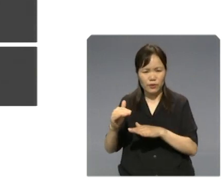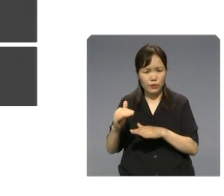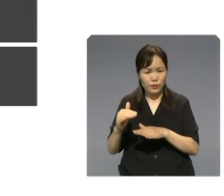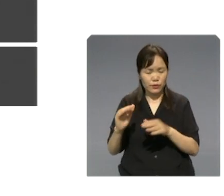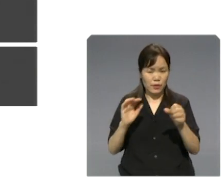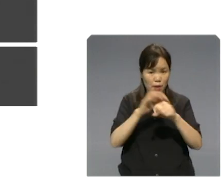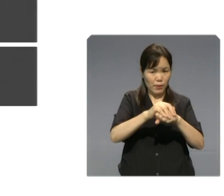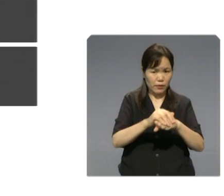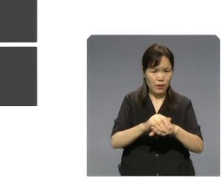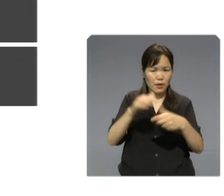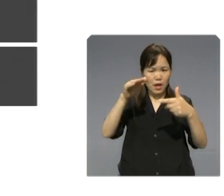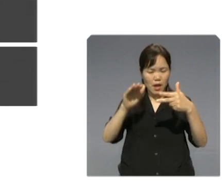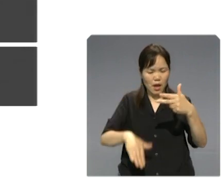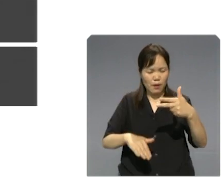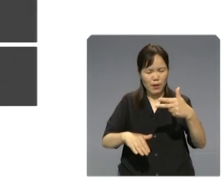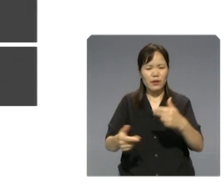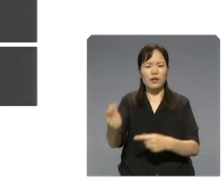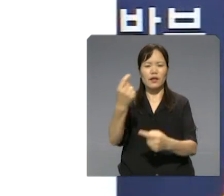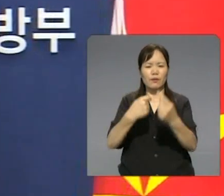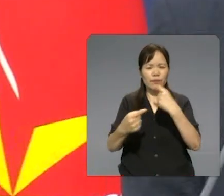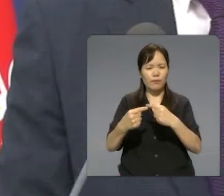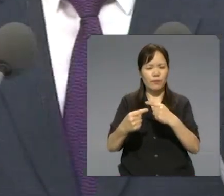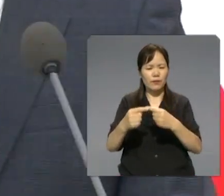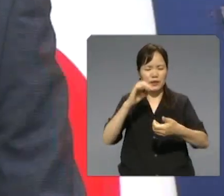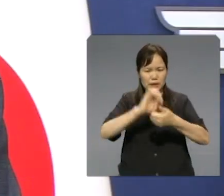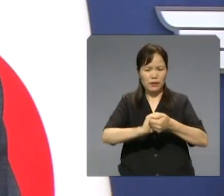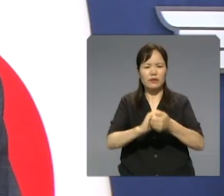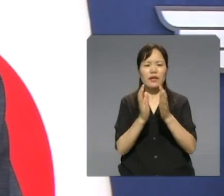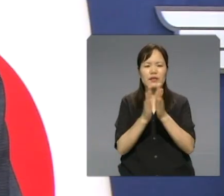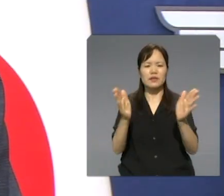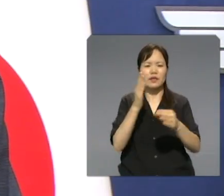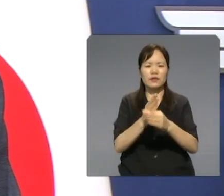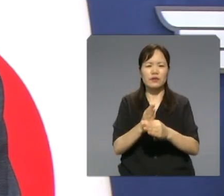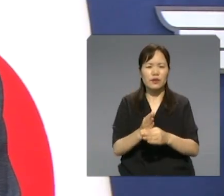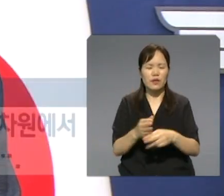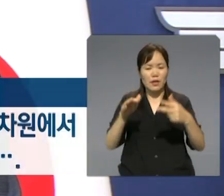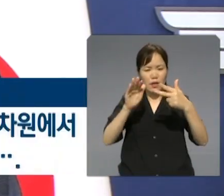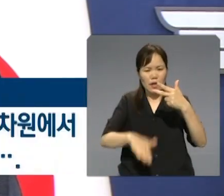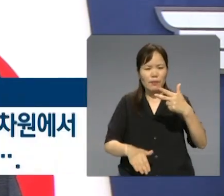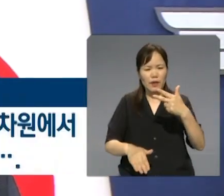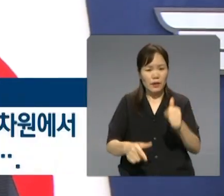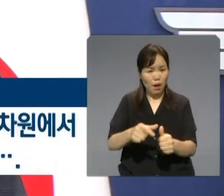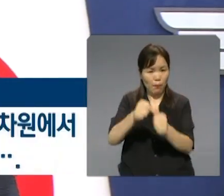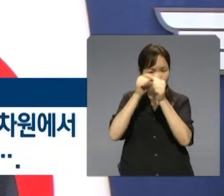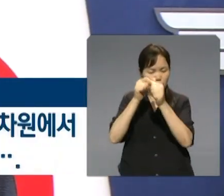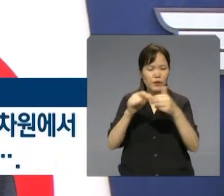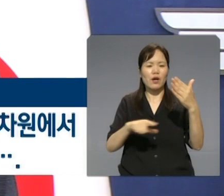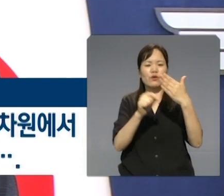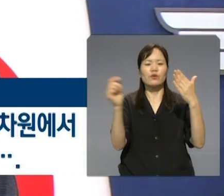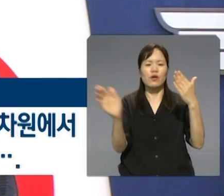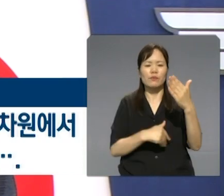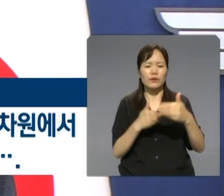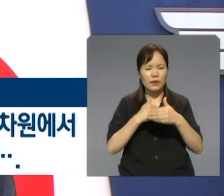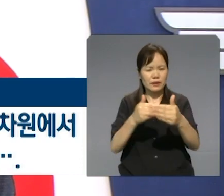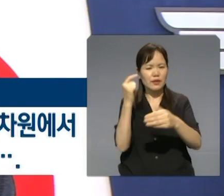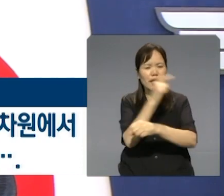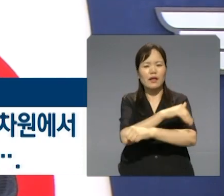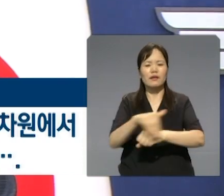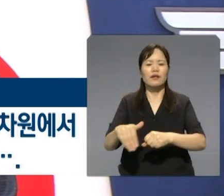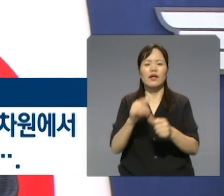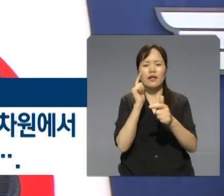하반기 모집 정내화를 시행 중입니다 하반기 모집은 9월부터 진행될